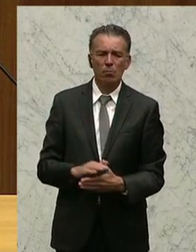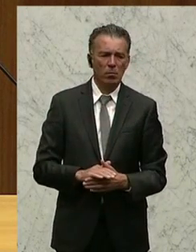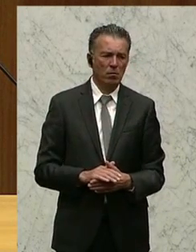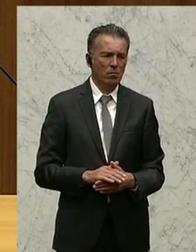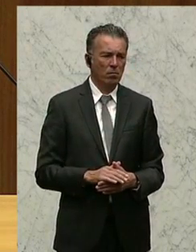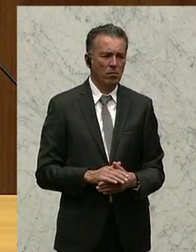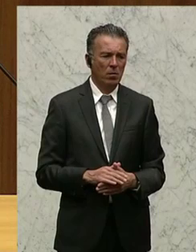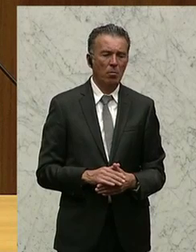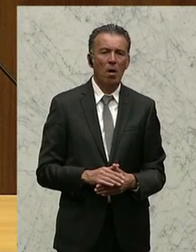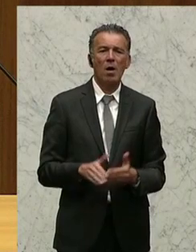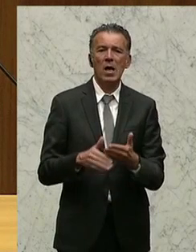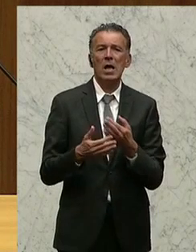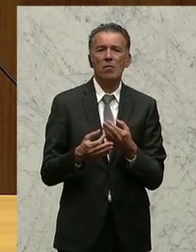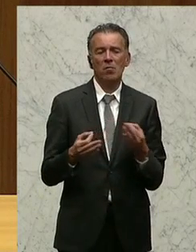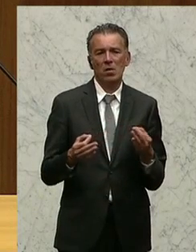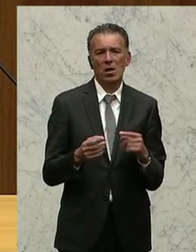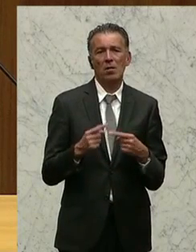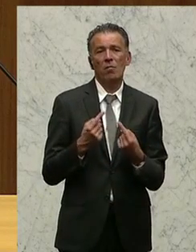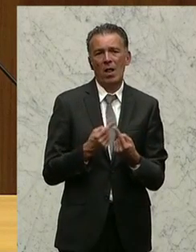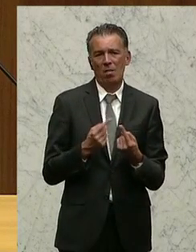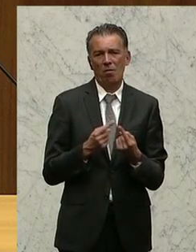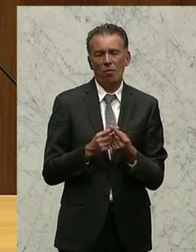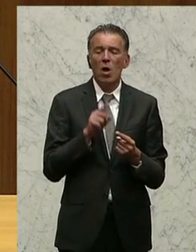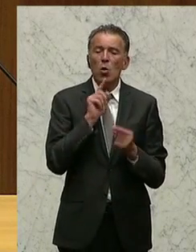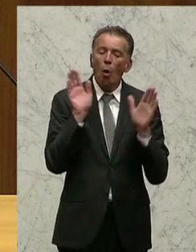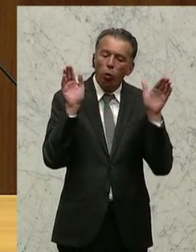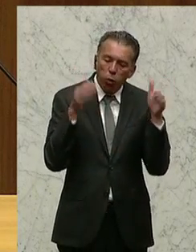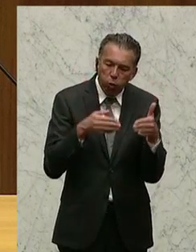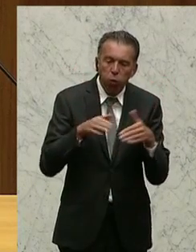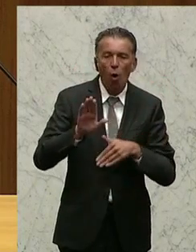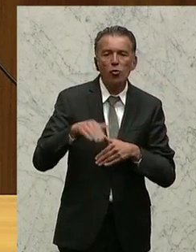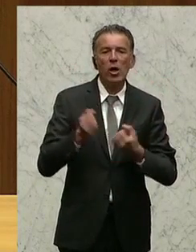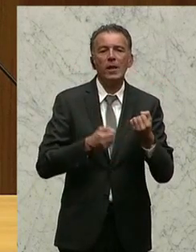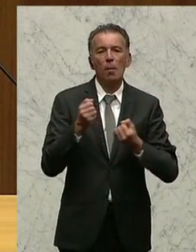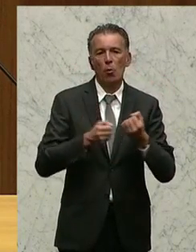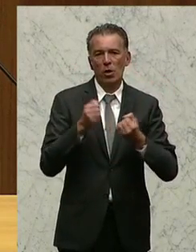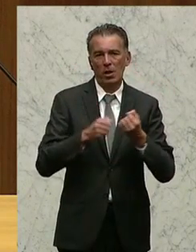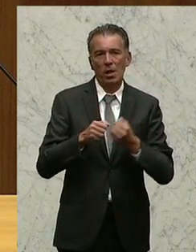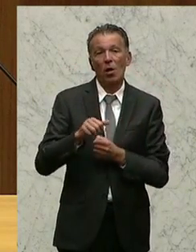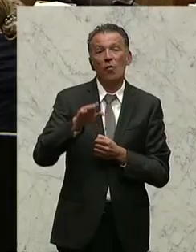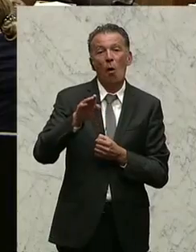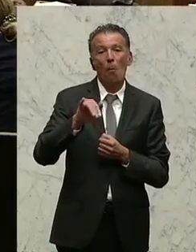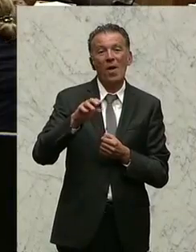wir uns dabei auf Genderpolitik mit dem Binnen-I beschränken. Dankeschön.